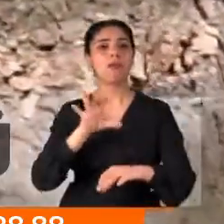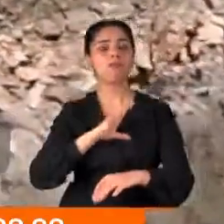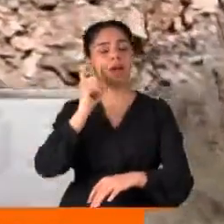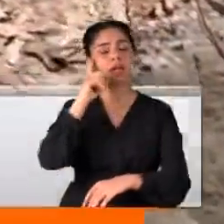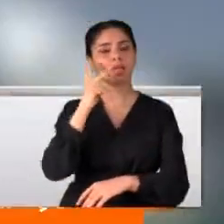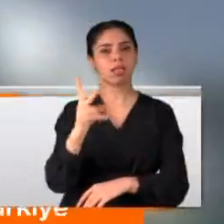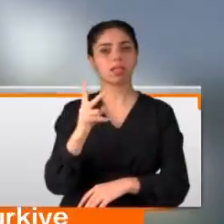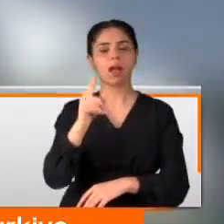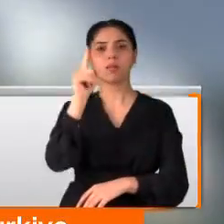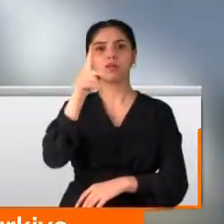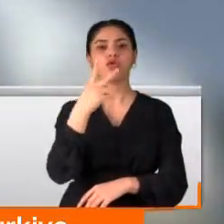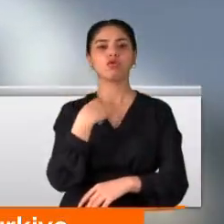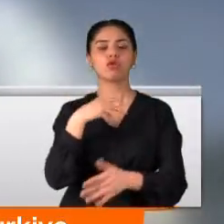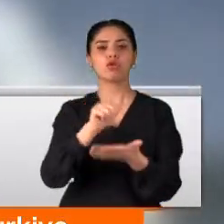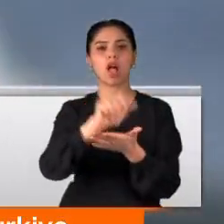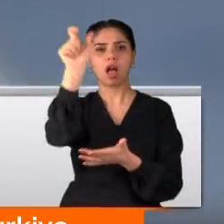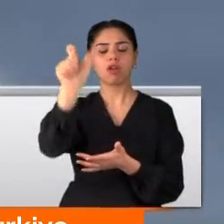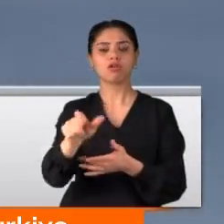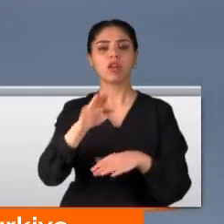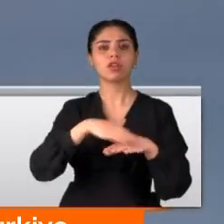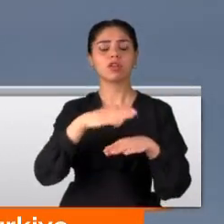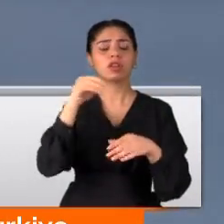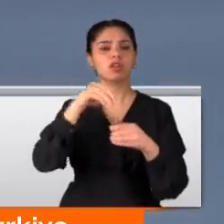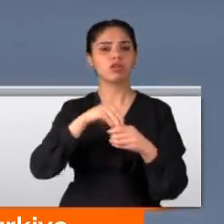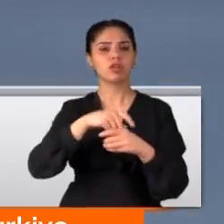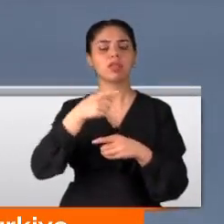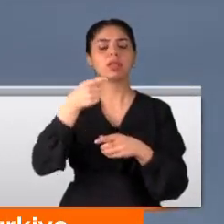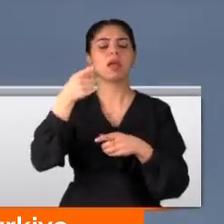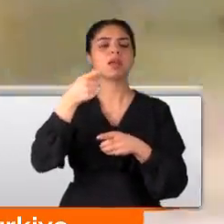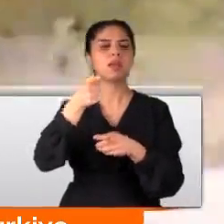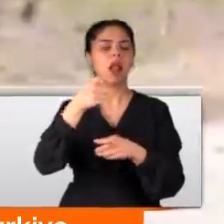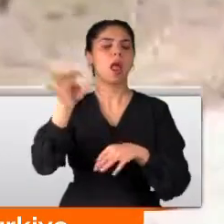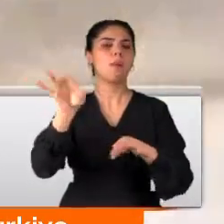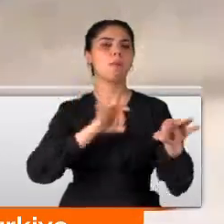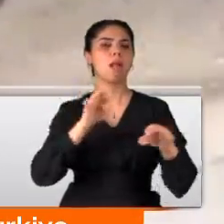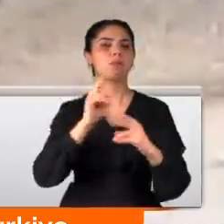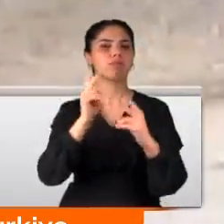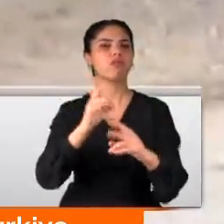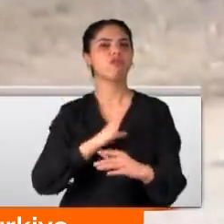Yakalanan bir Rus ajanının evinde suikast silahları ve planlar ele geçirildi.